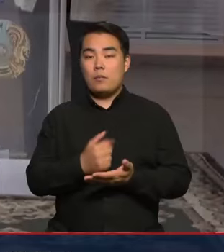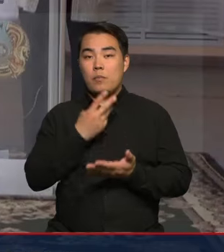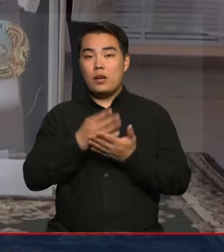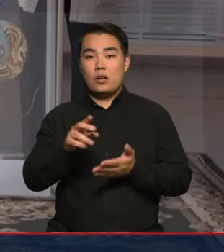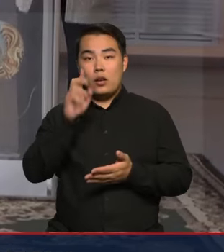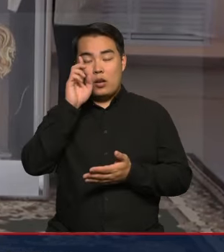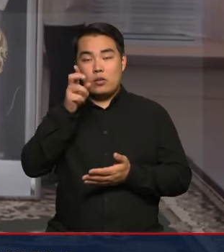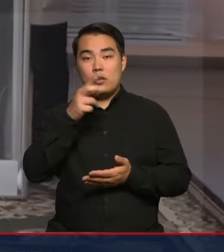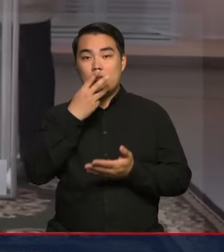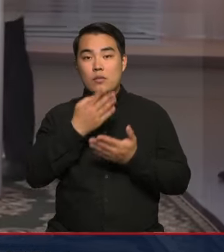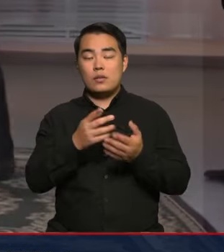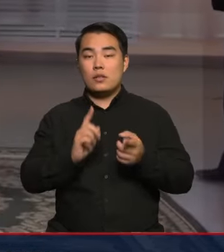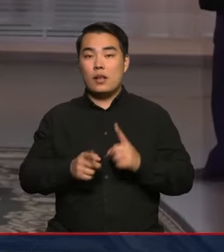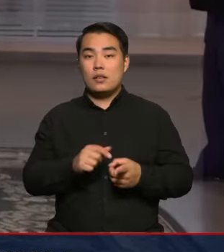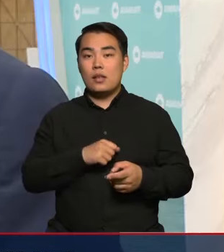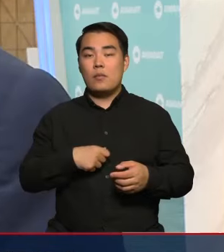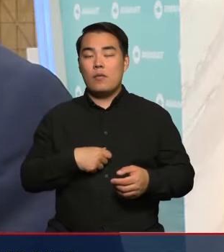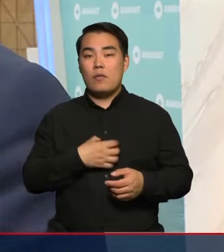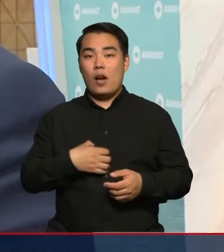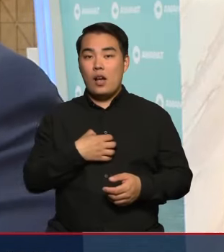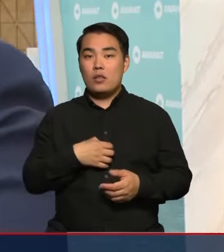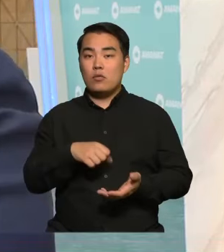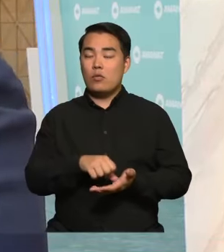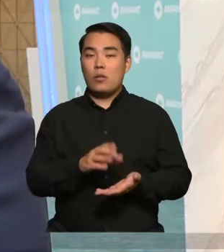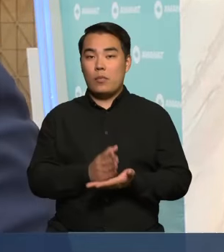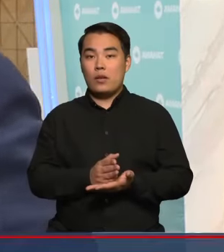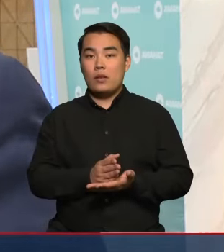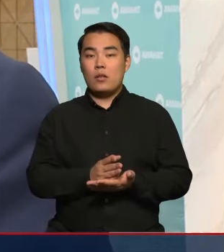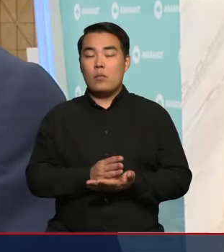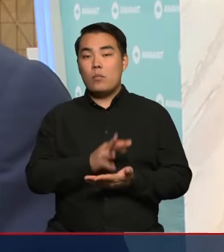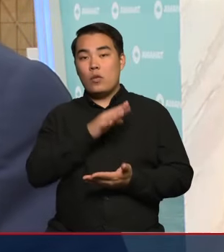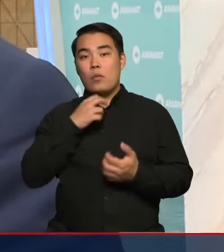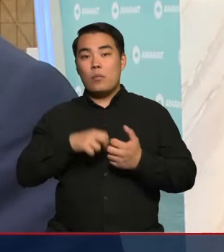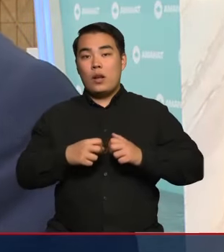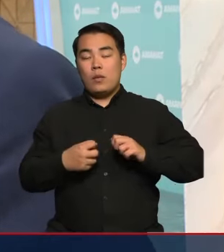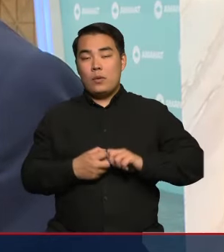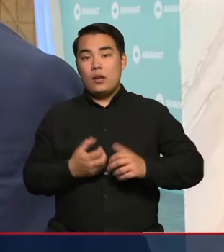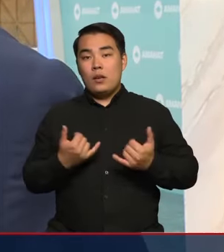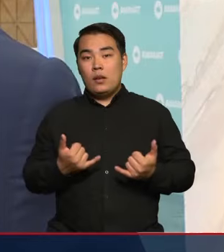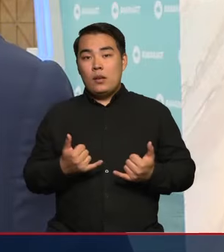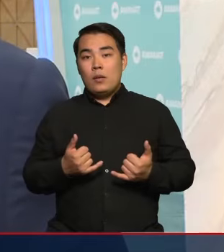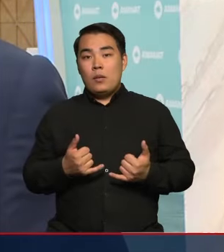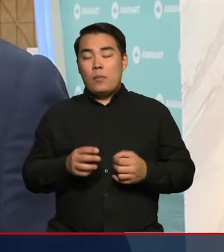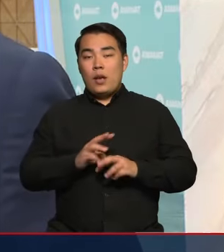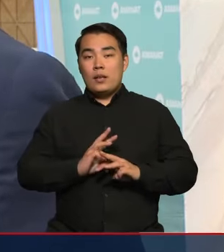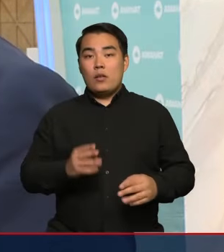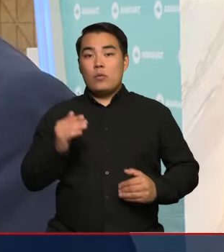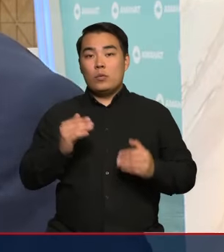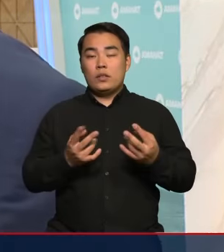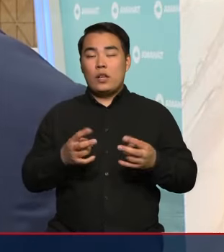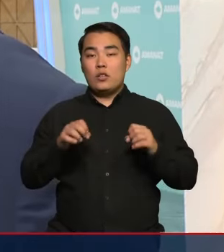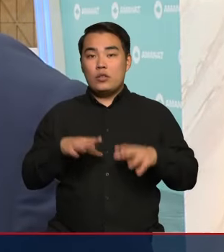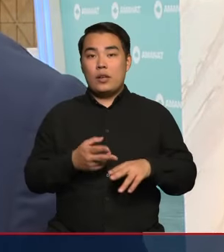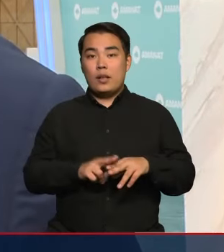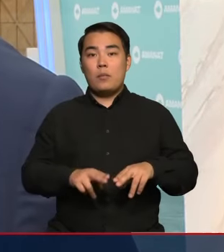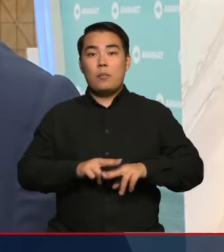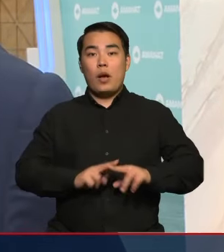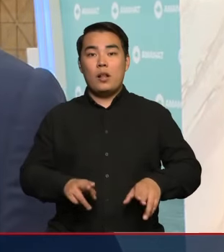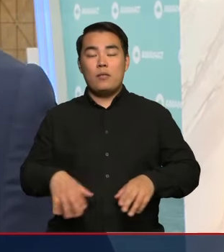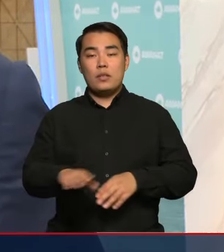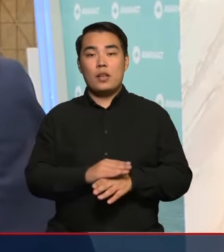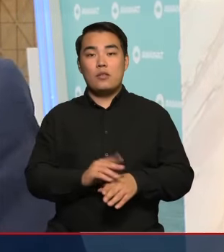мемлекеттің жергілікті жердегі қос тірегі. Менің ойымша көп мәселелерді муниципалды мәслихаттың деңгейінде шешу керек. Оның бәрін парламентке,